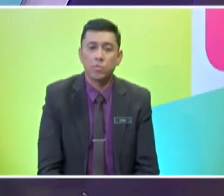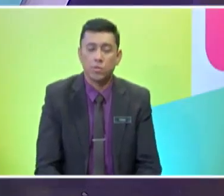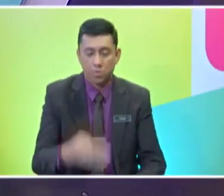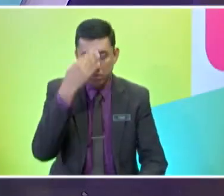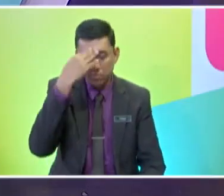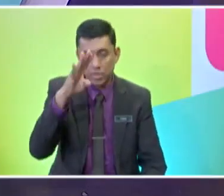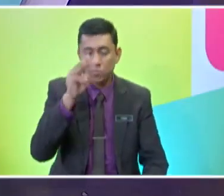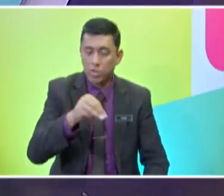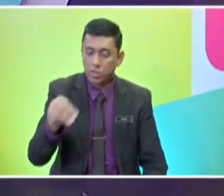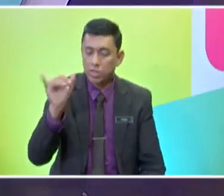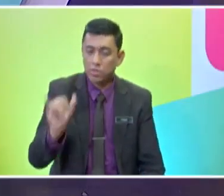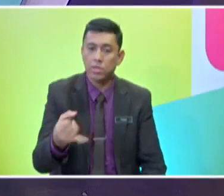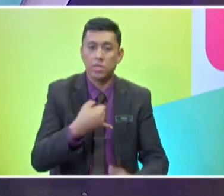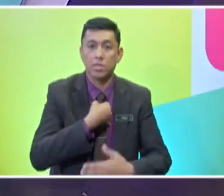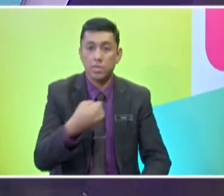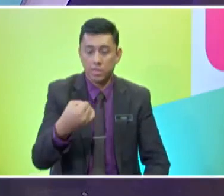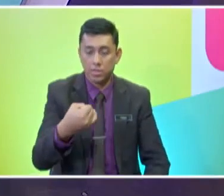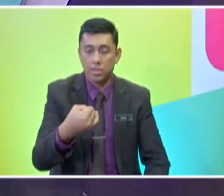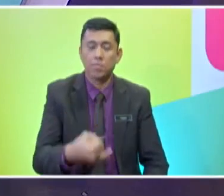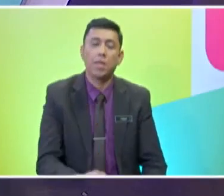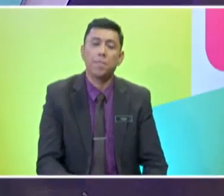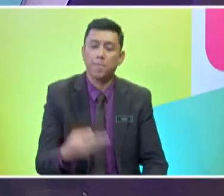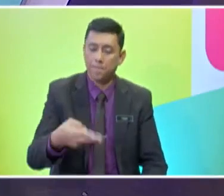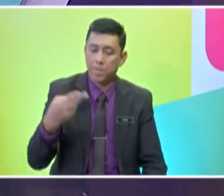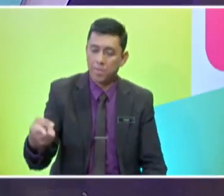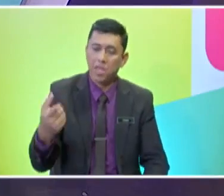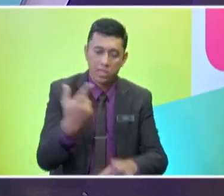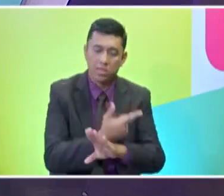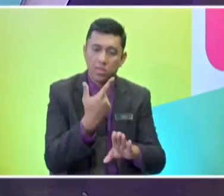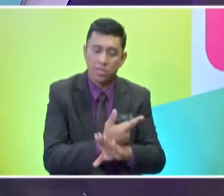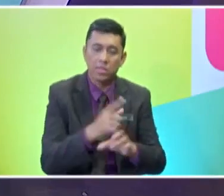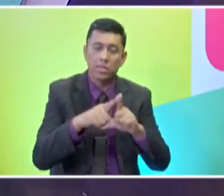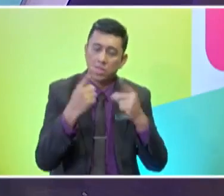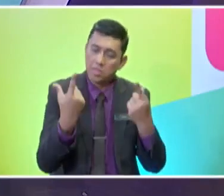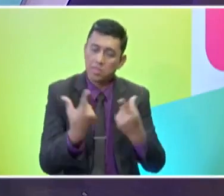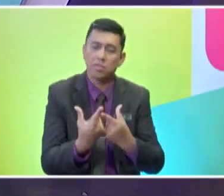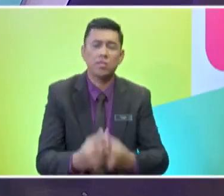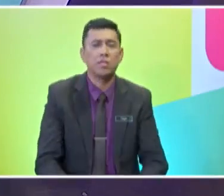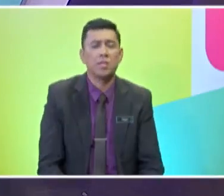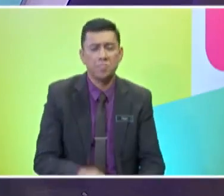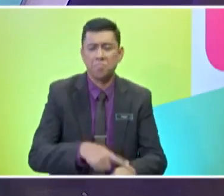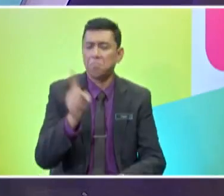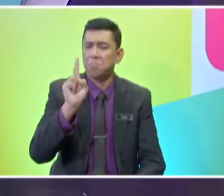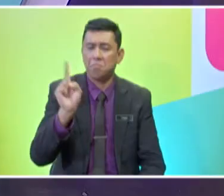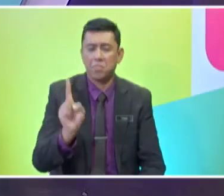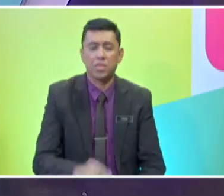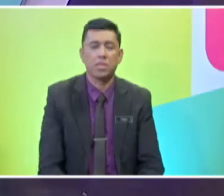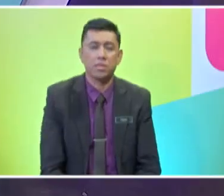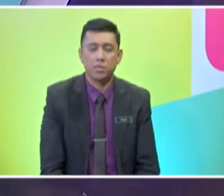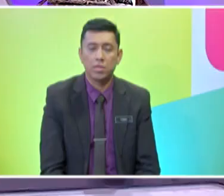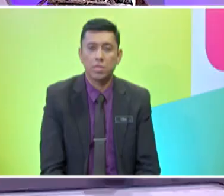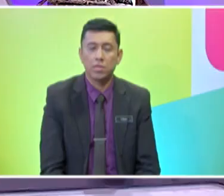bagi murid-murid di rumah yang ingin mengekses bahan-bahan latihan bagi kelas kita pada hari ini gimana Kak Mereka boleh